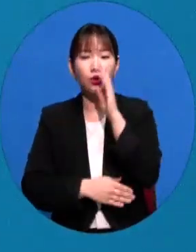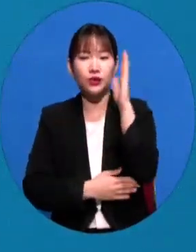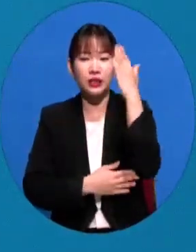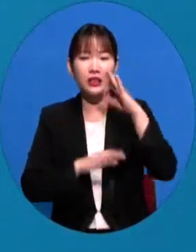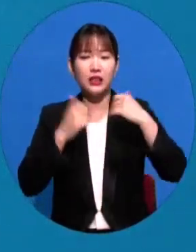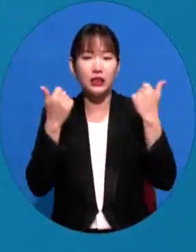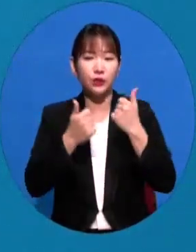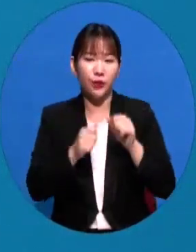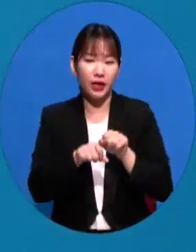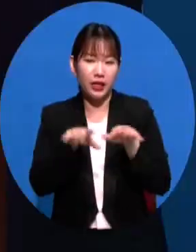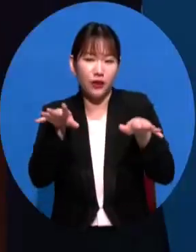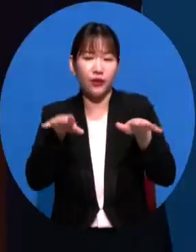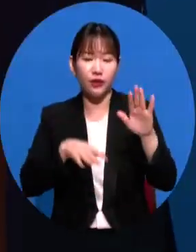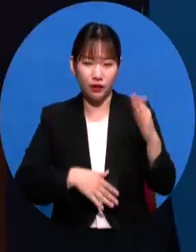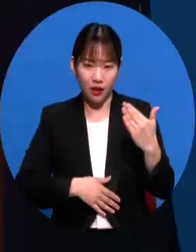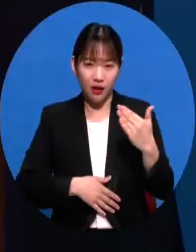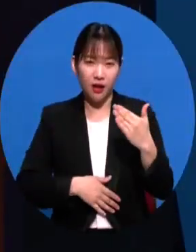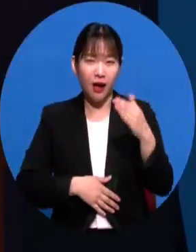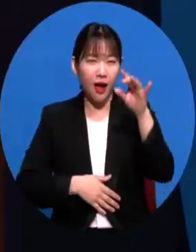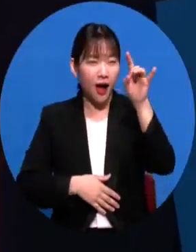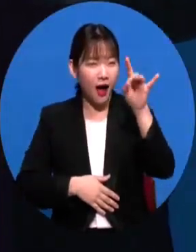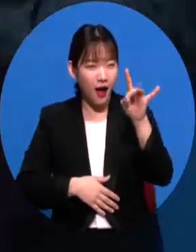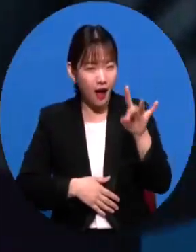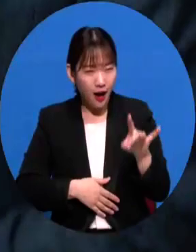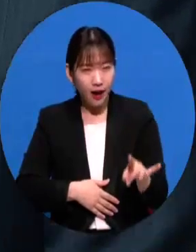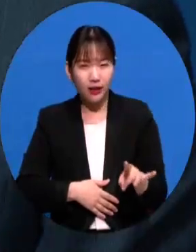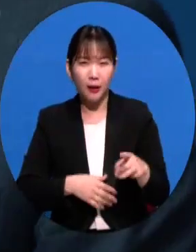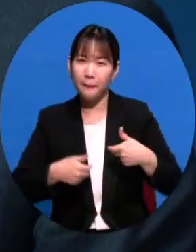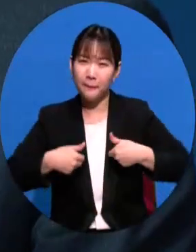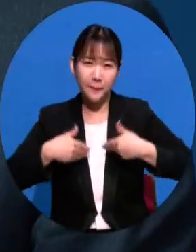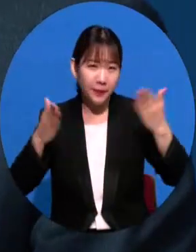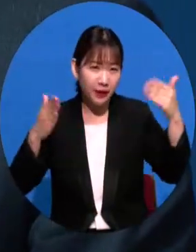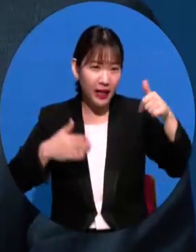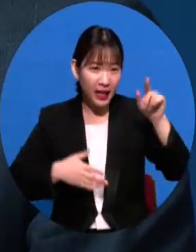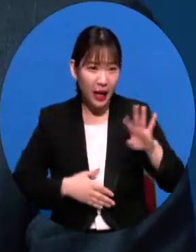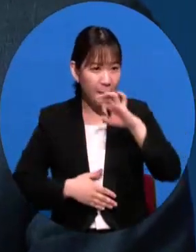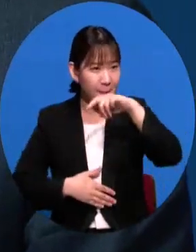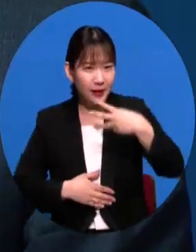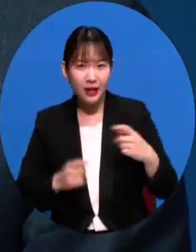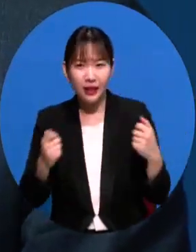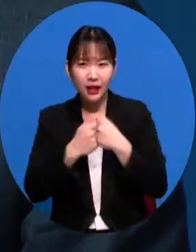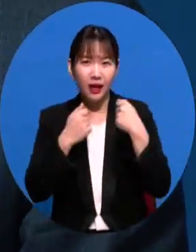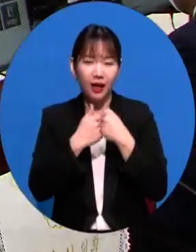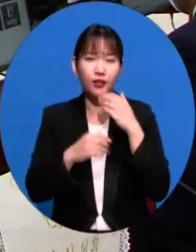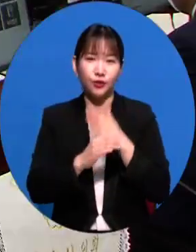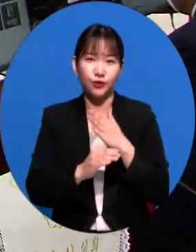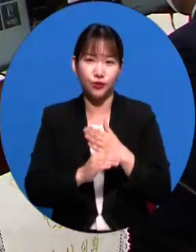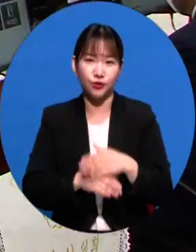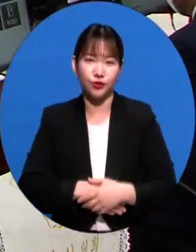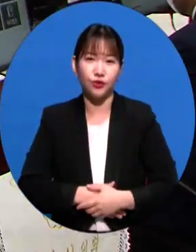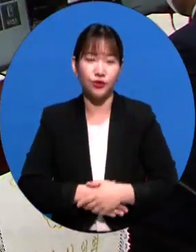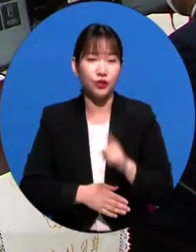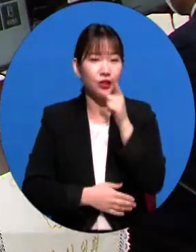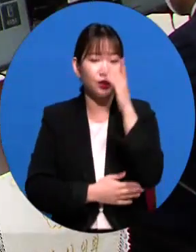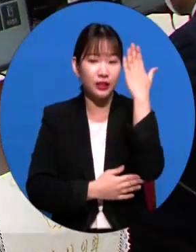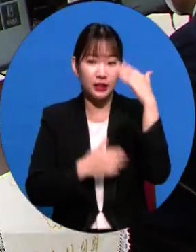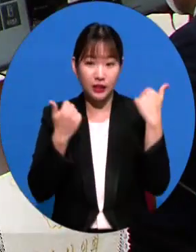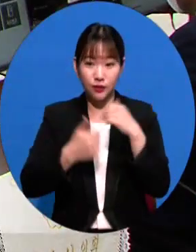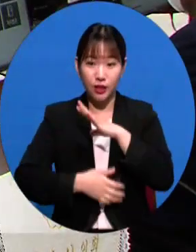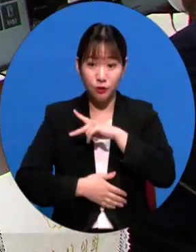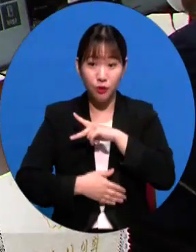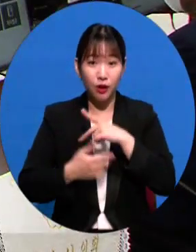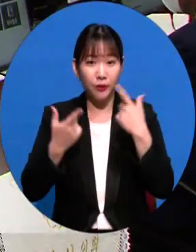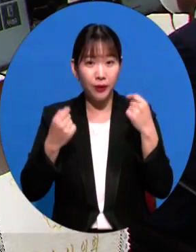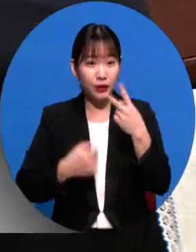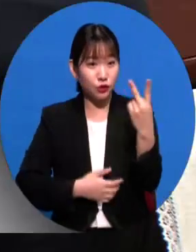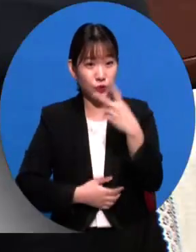뉴스시 의회로까지 확장하면서 사사건건 소모적인 갑을 대전이 벌어지고 있는 겁니다 여수시외 의원들